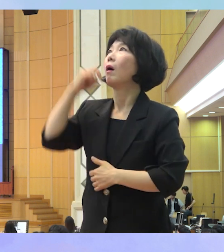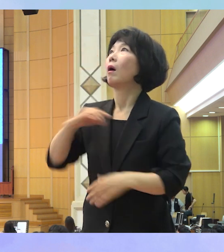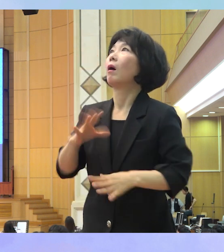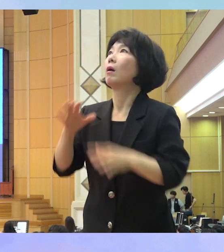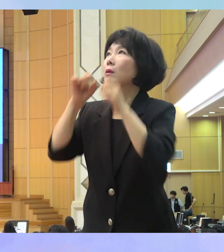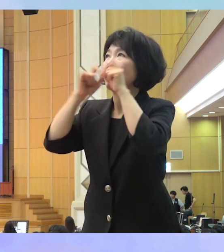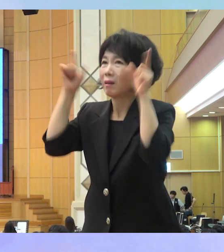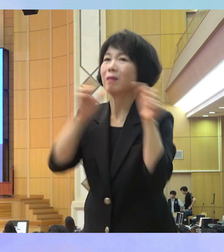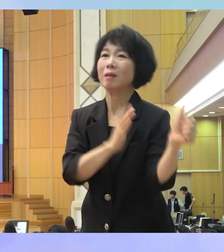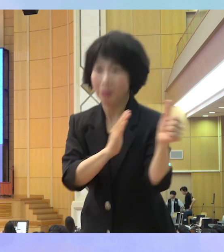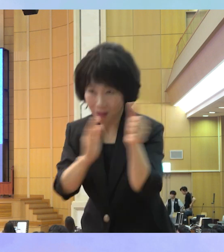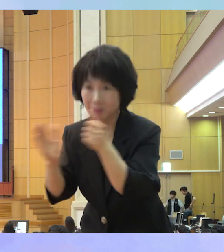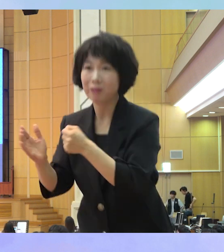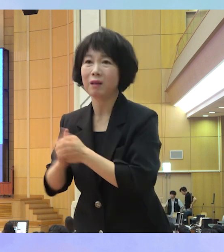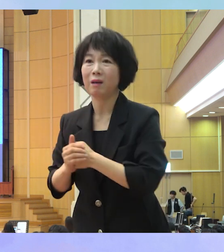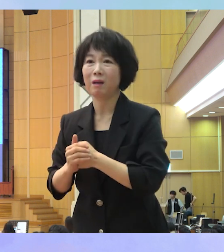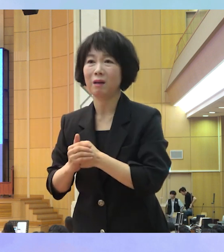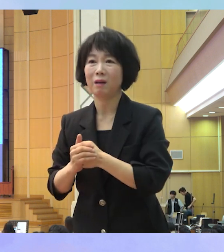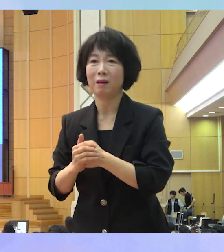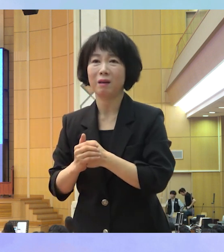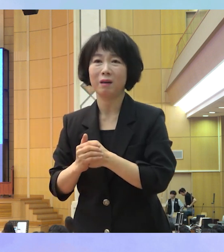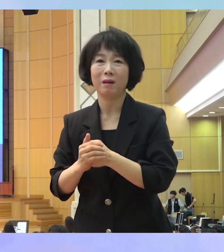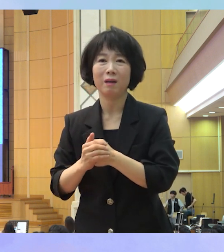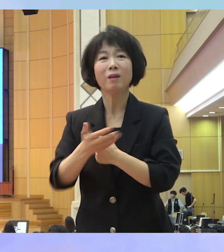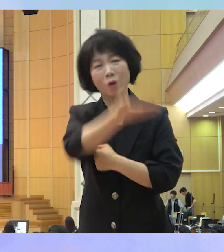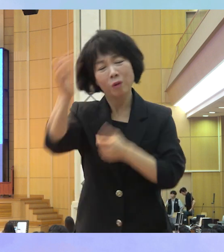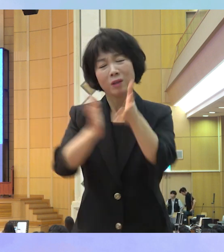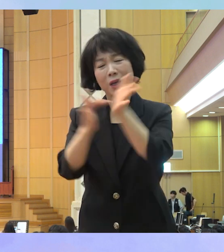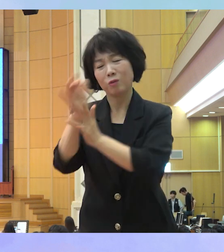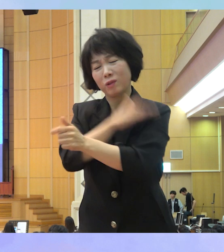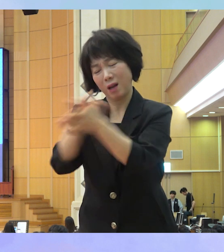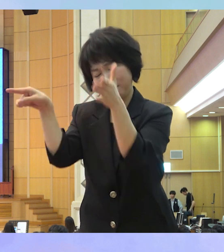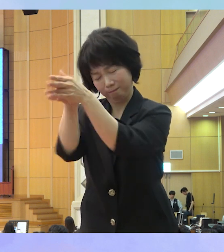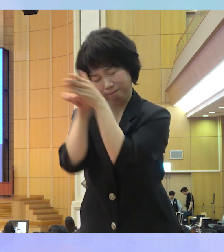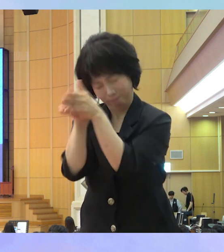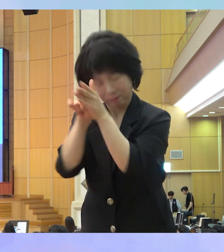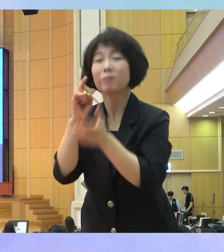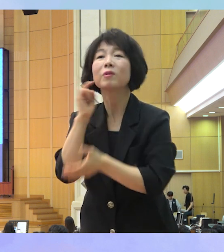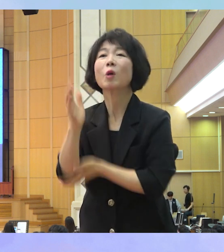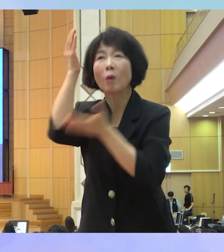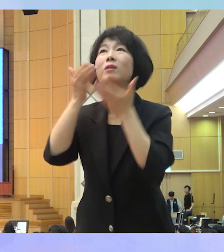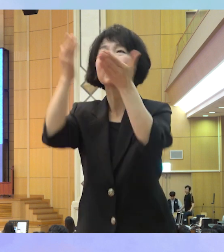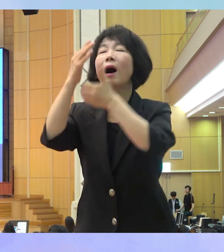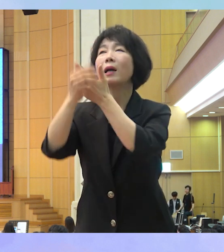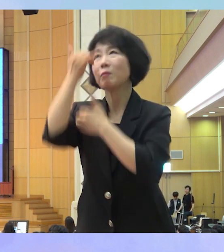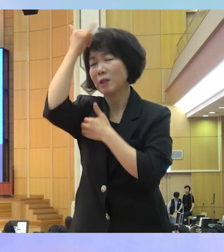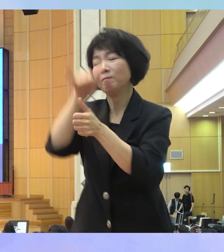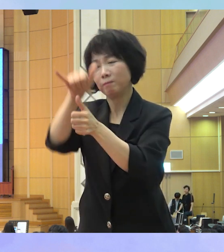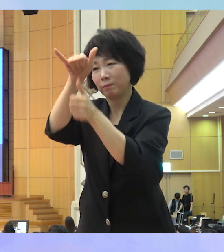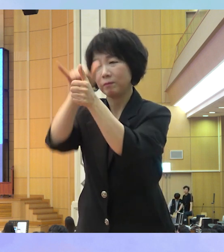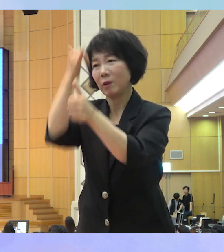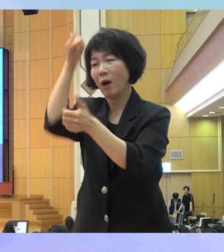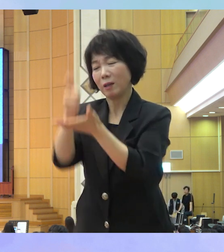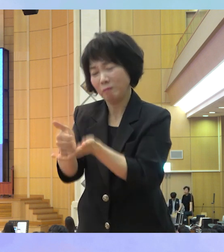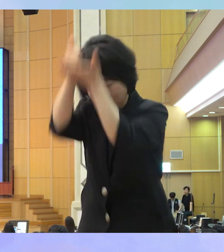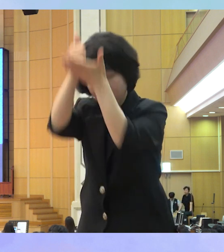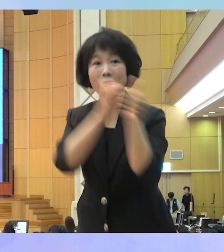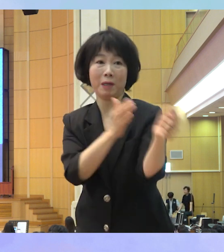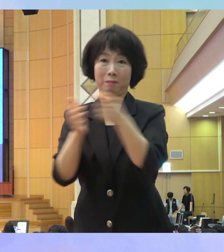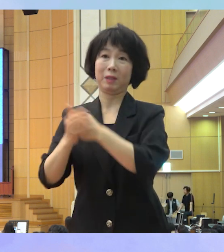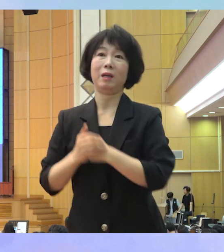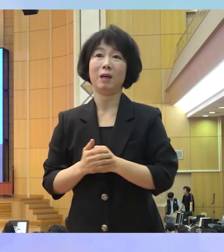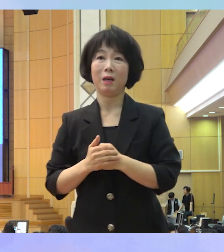믿고 주님께 영광 돌리는 거, 그게 또 우리 하나님께 효를 다하는 길입니다. 여러분